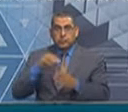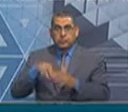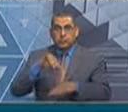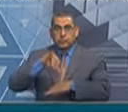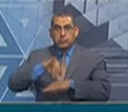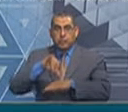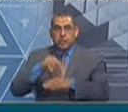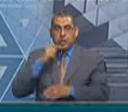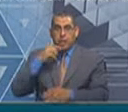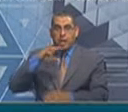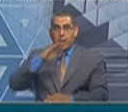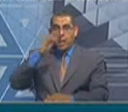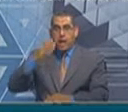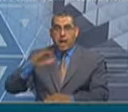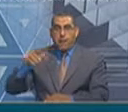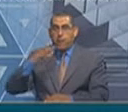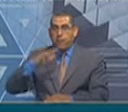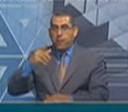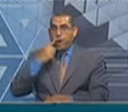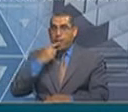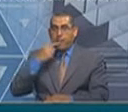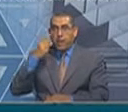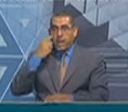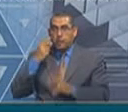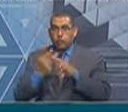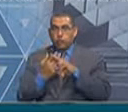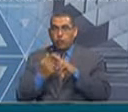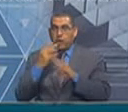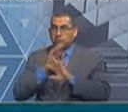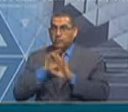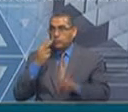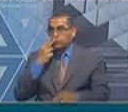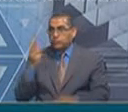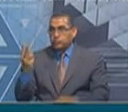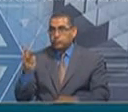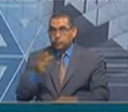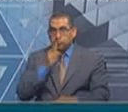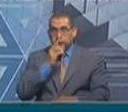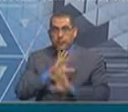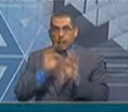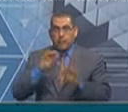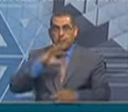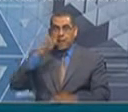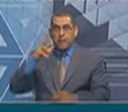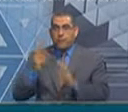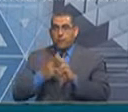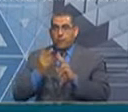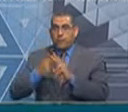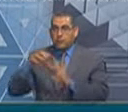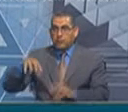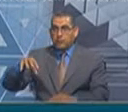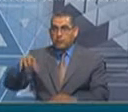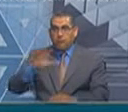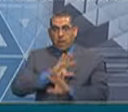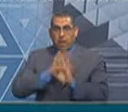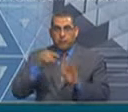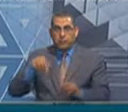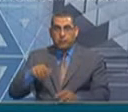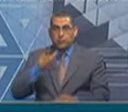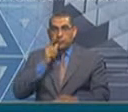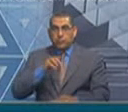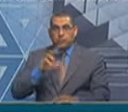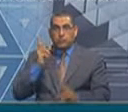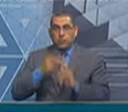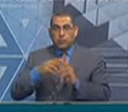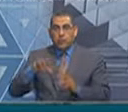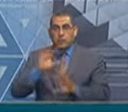لمدينة الجلالة بمختلف مكوناتها، بما فيها سلسلة الفنادق والمنتجعات بالمدينة،